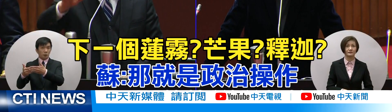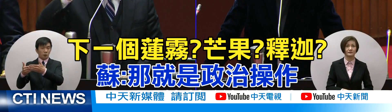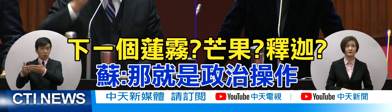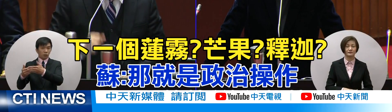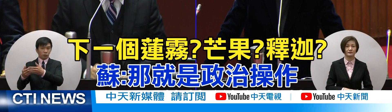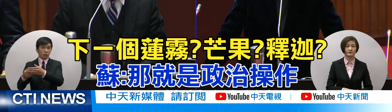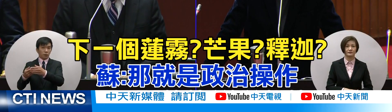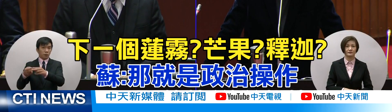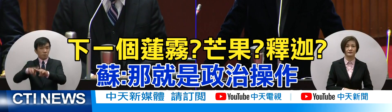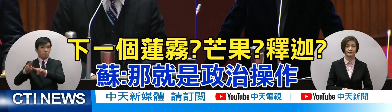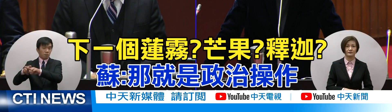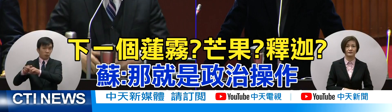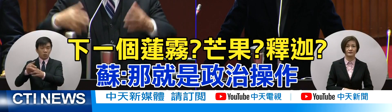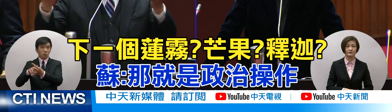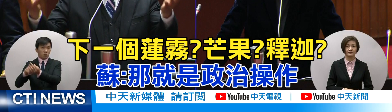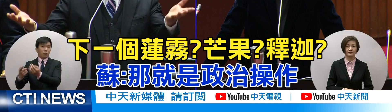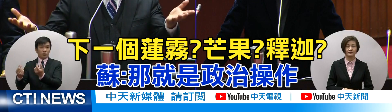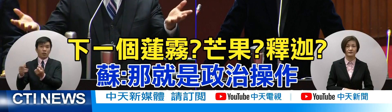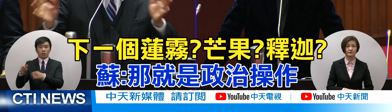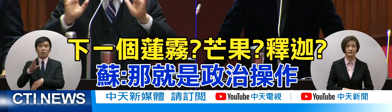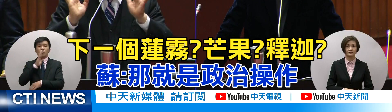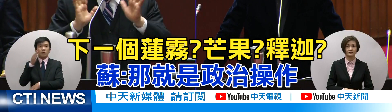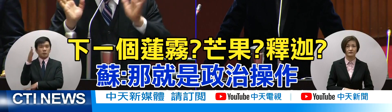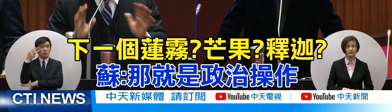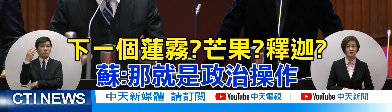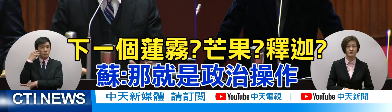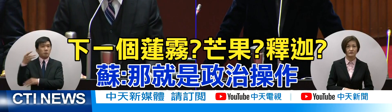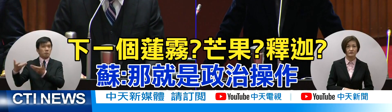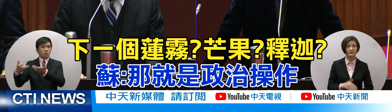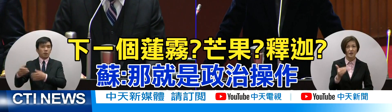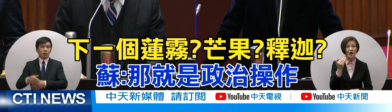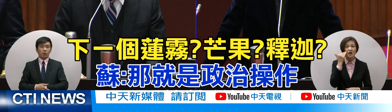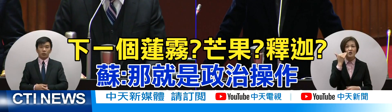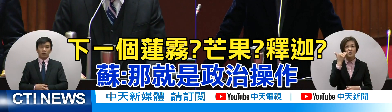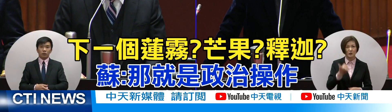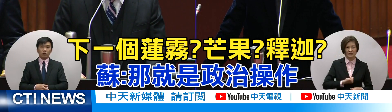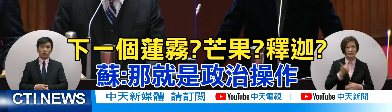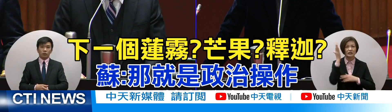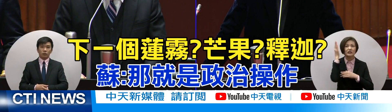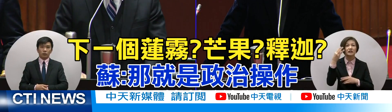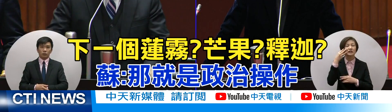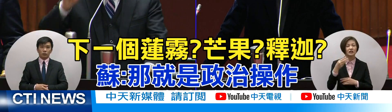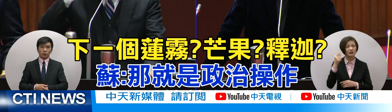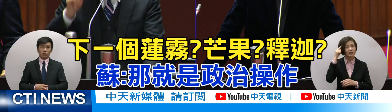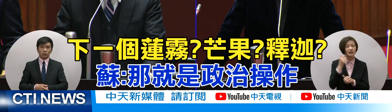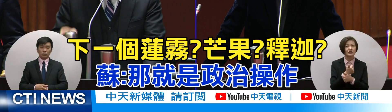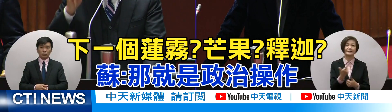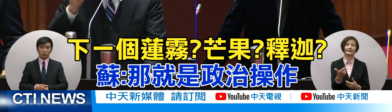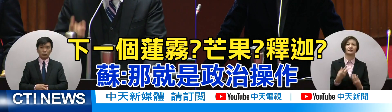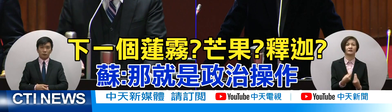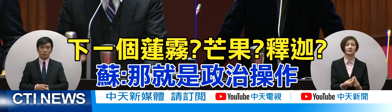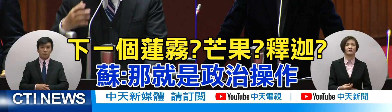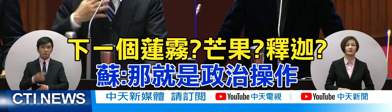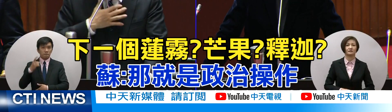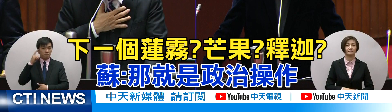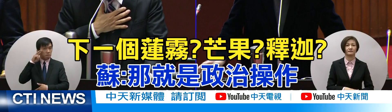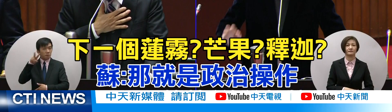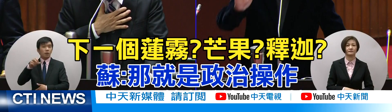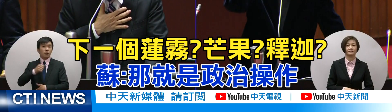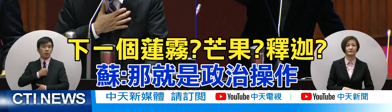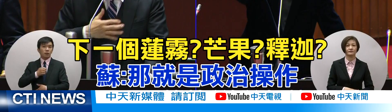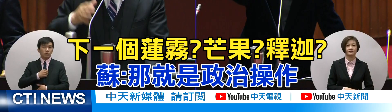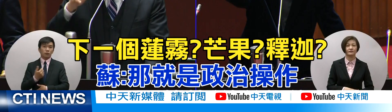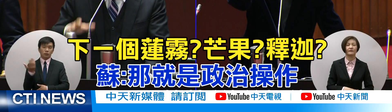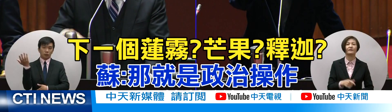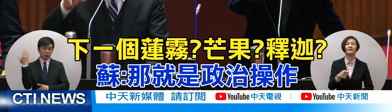那就是很政治了。他在讲说他不是政治， 如果他很政治怎么办呢？ 那可见我们过去一再